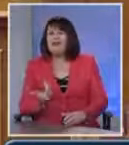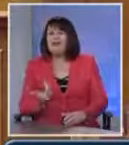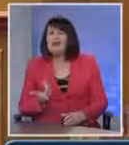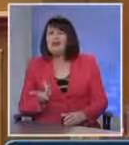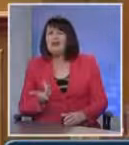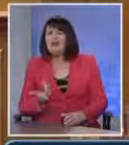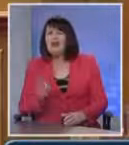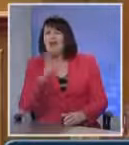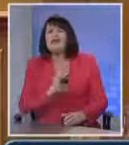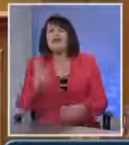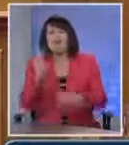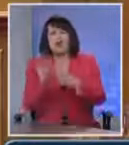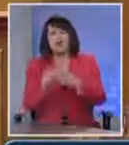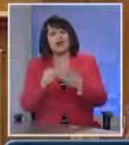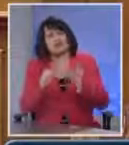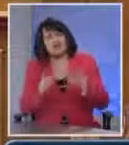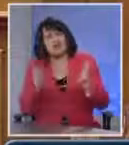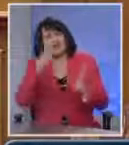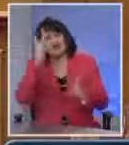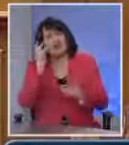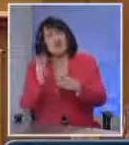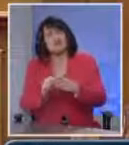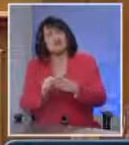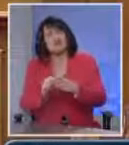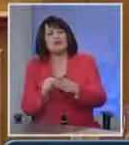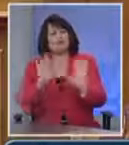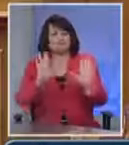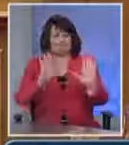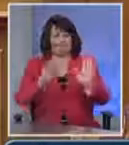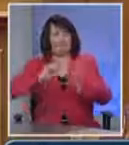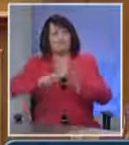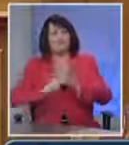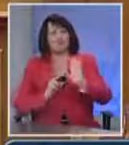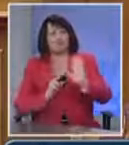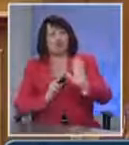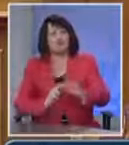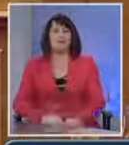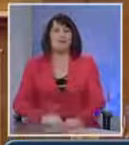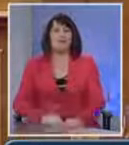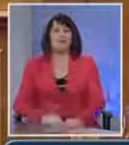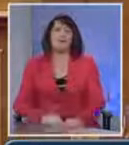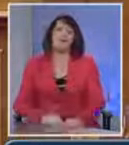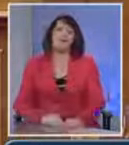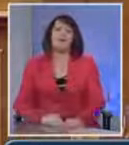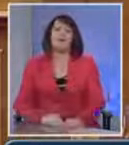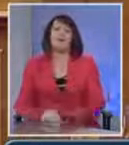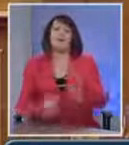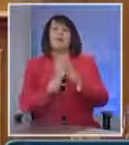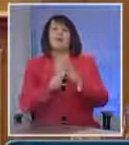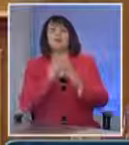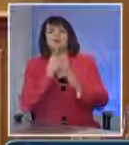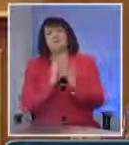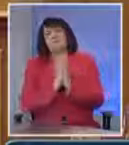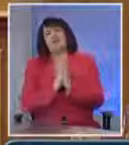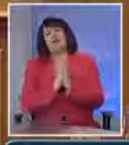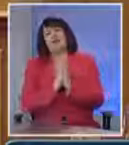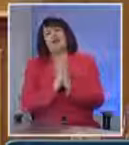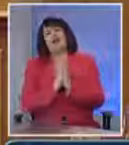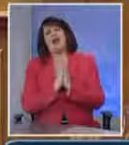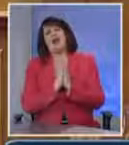Γιατί στις ευρωεκλογές τους αφήνουμε να ψηφίζουν? Προσέξτε, είναι προοδευτικό. Παρακαλώ, μην μιλάτε από κάτω. Κάνει